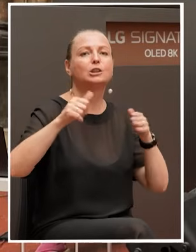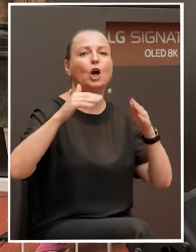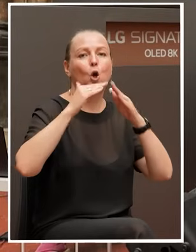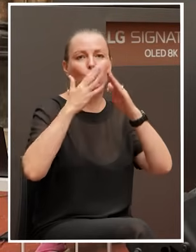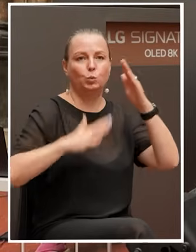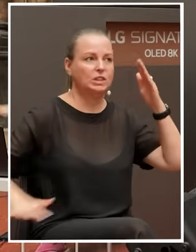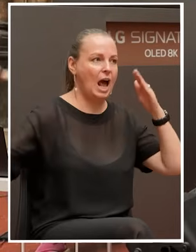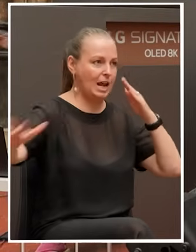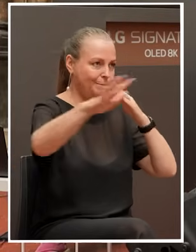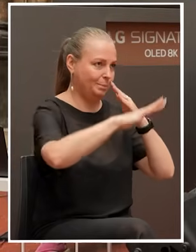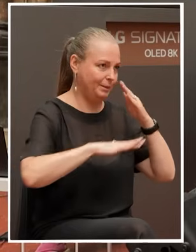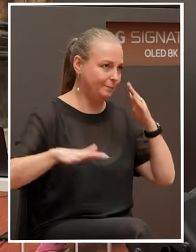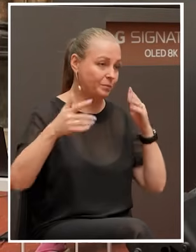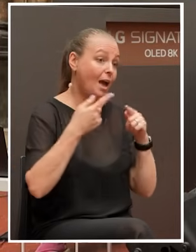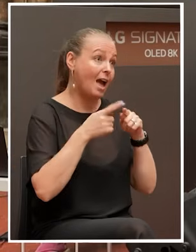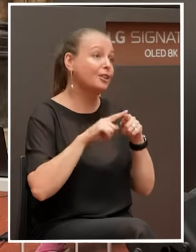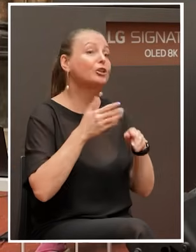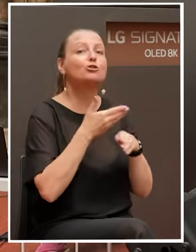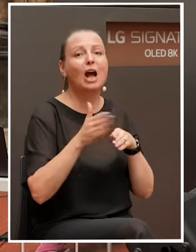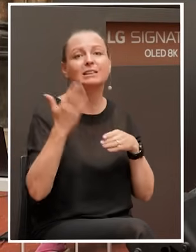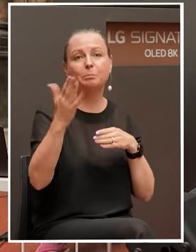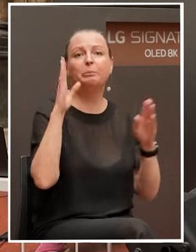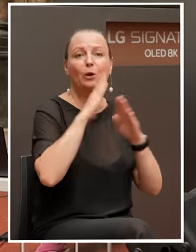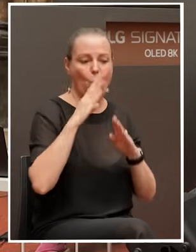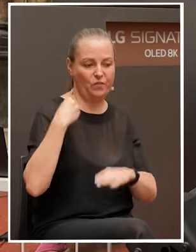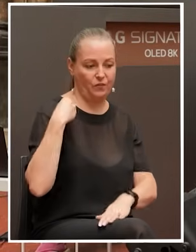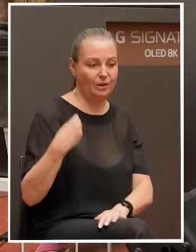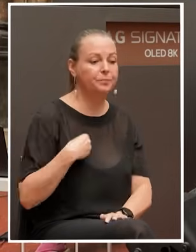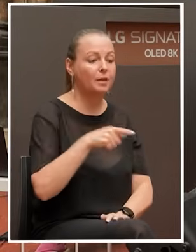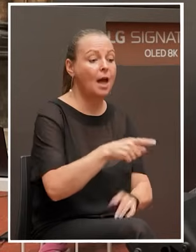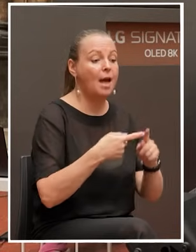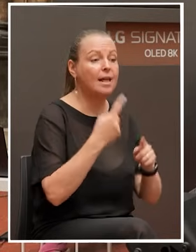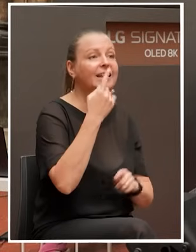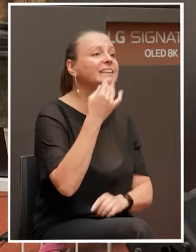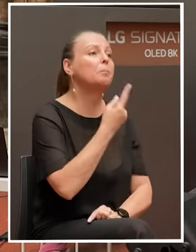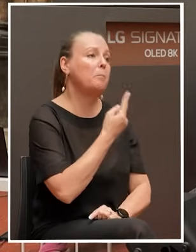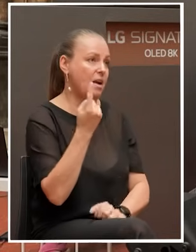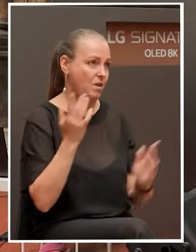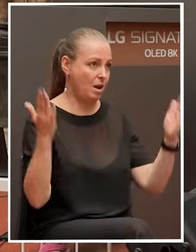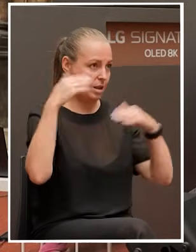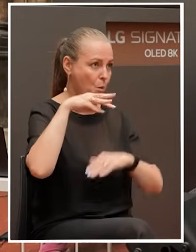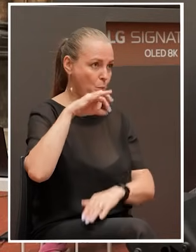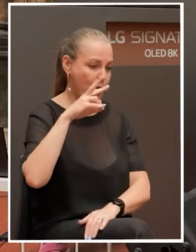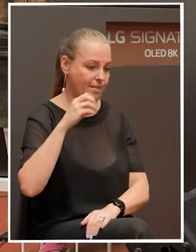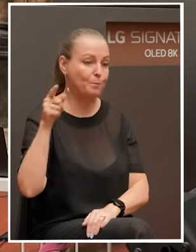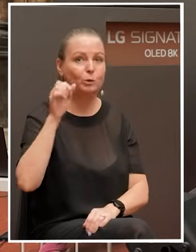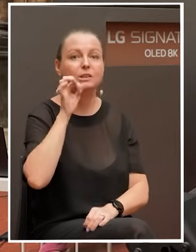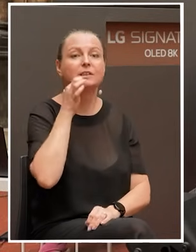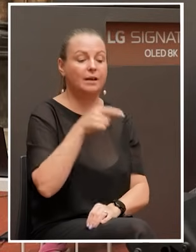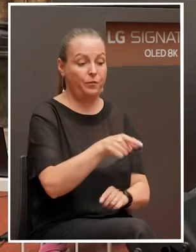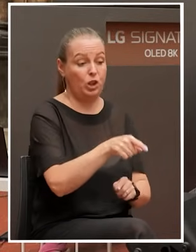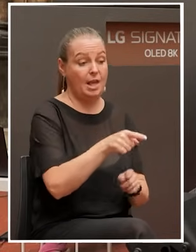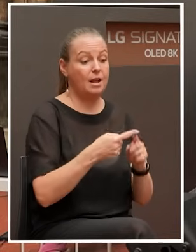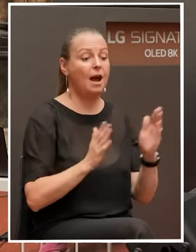В общем, это часть пейзажа Франции, и вот это одна из самых первых картин Моне, чуть ли не ею открывается каталог